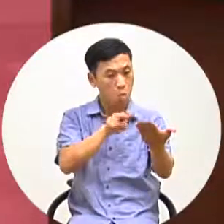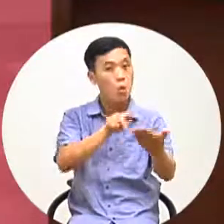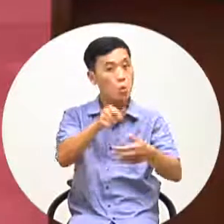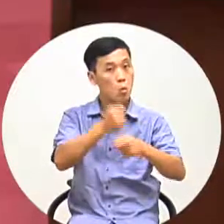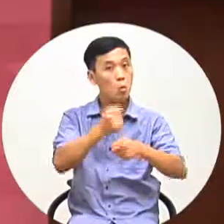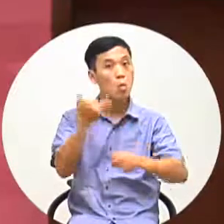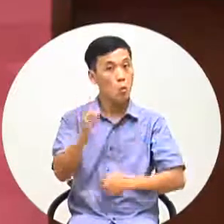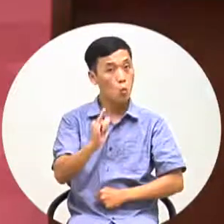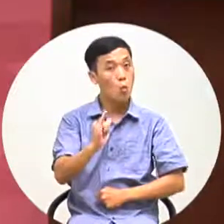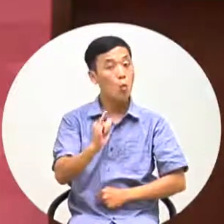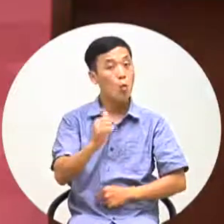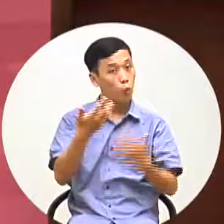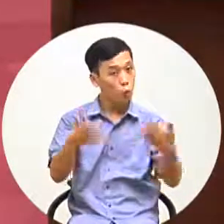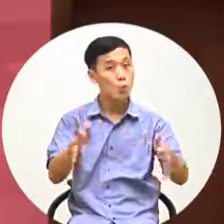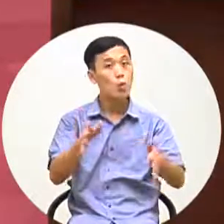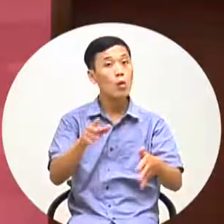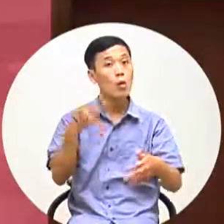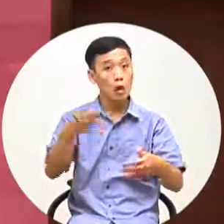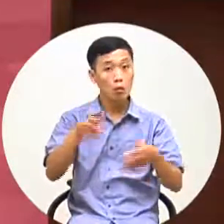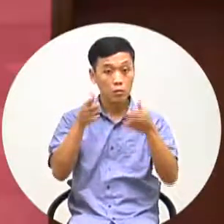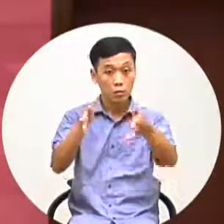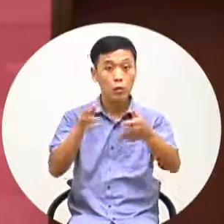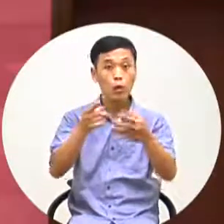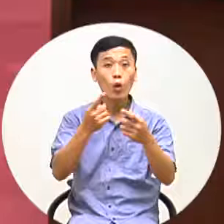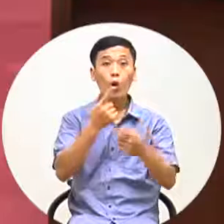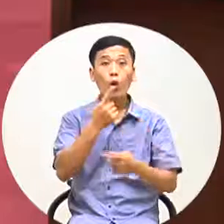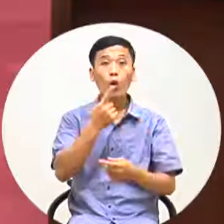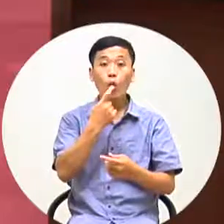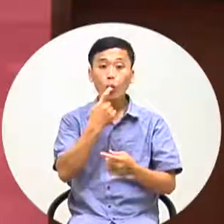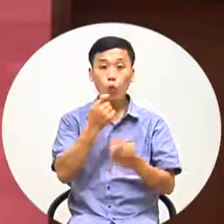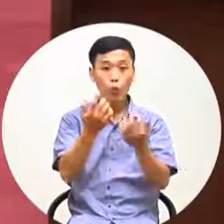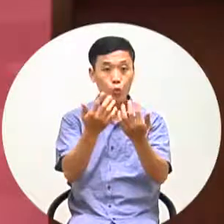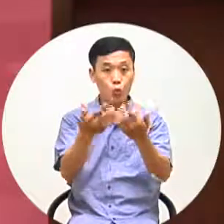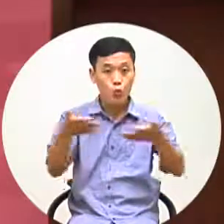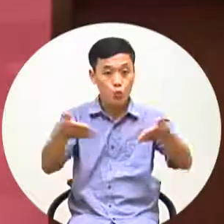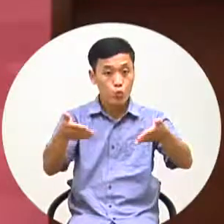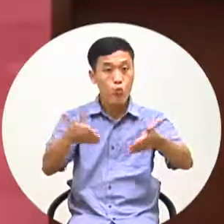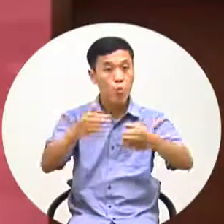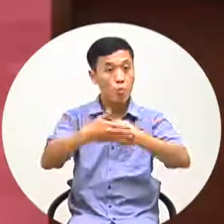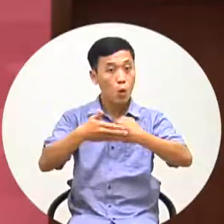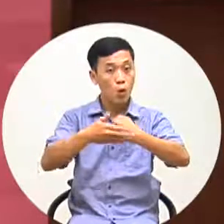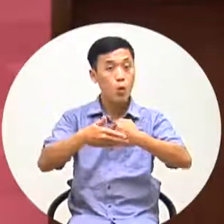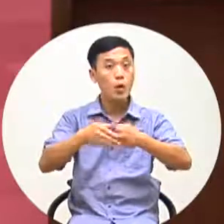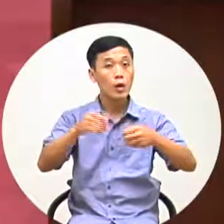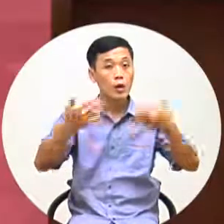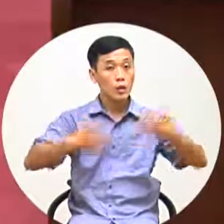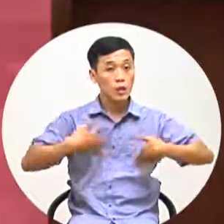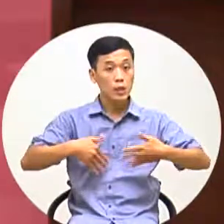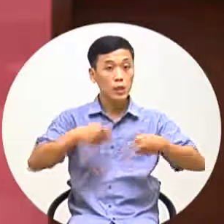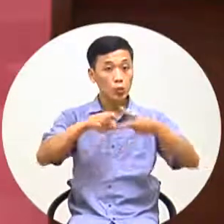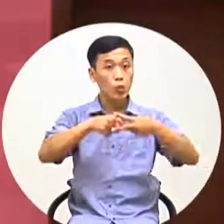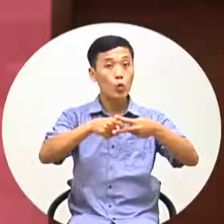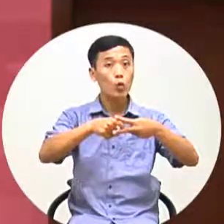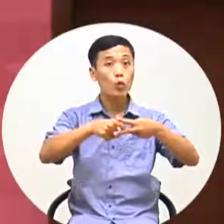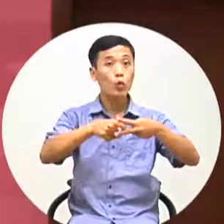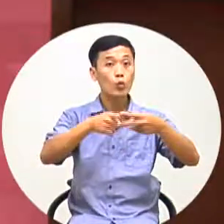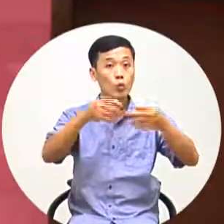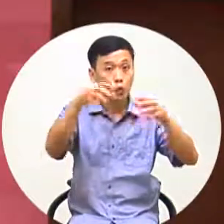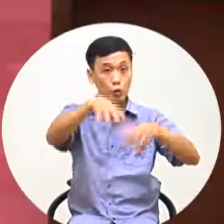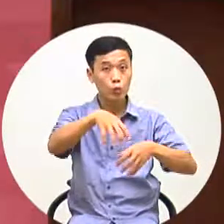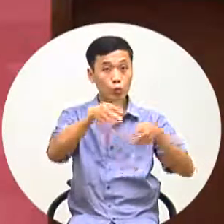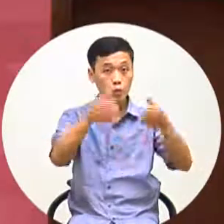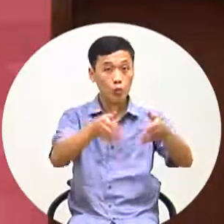个绿的维护，那新光处也做了很多的开辟，跟包括了硬体的工程的这个建